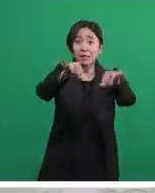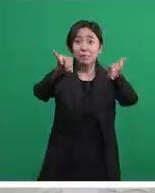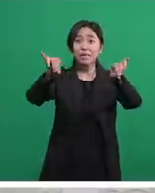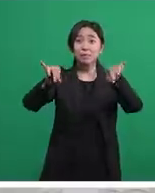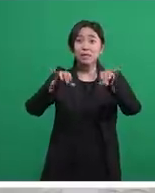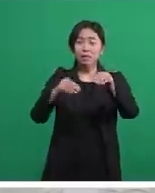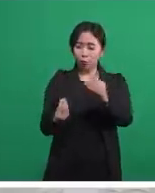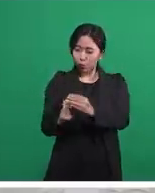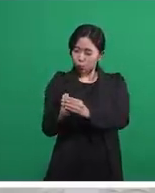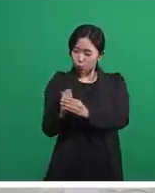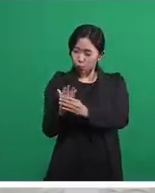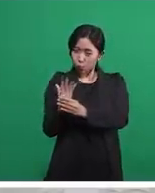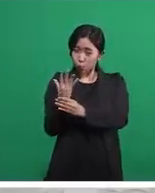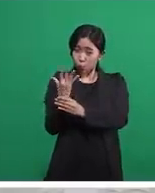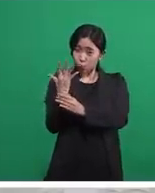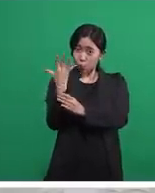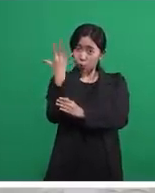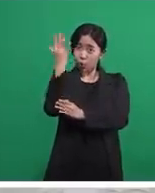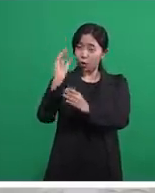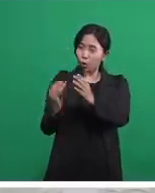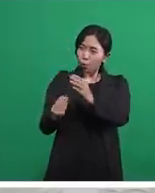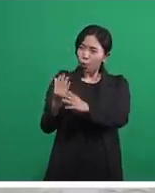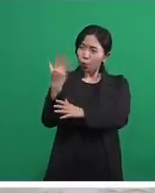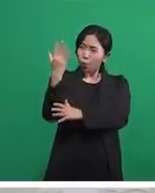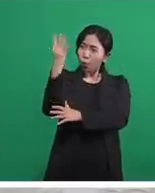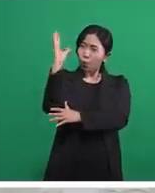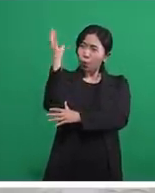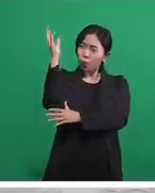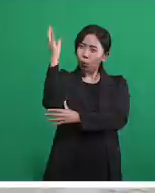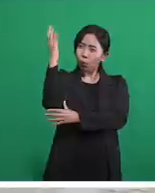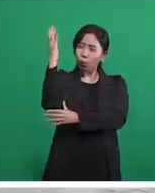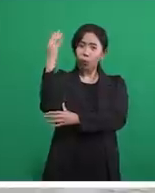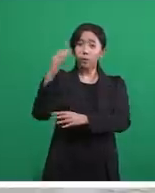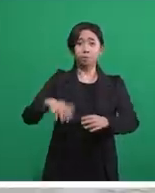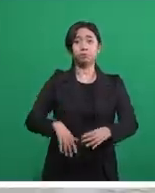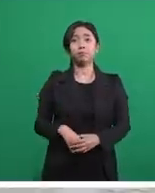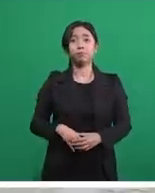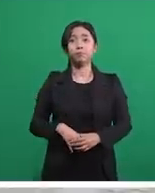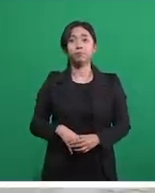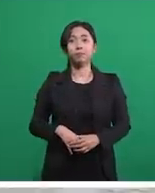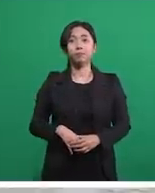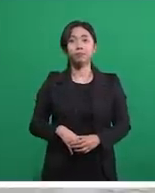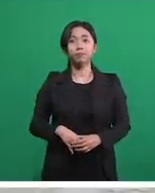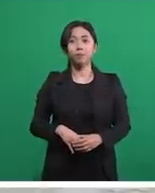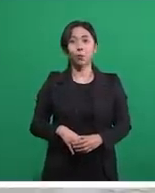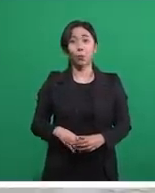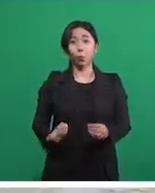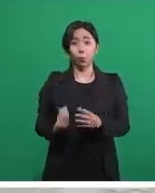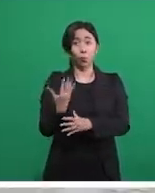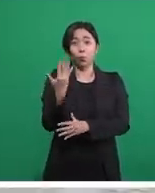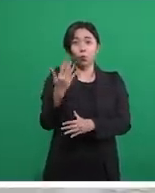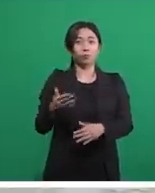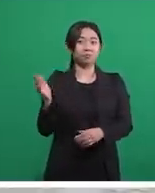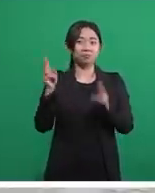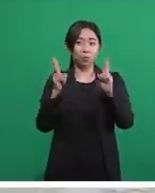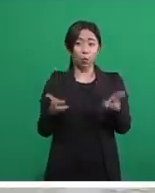tunas, dan tunas itu makin tinggi. Bagaimana terjadinya, tidak diketahui orang itu.